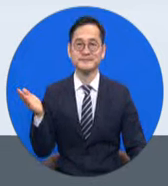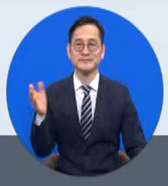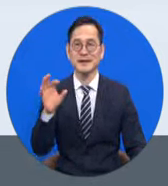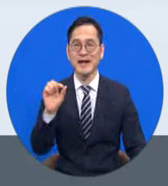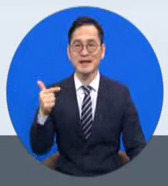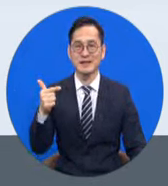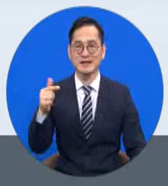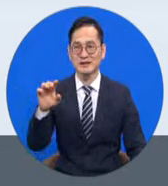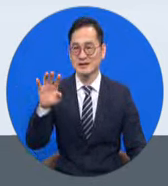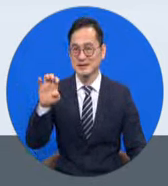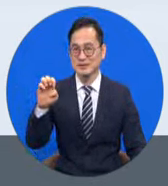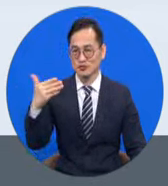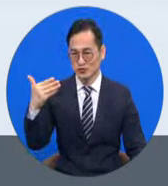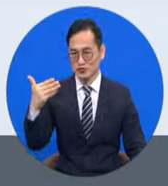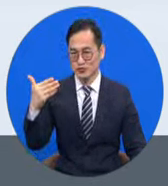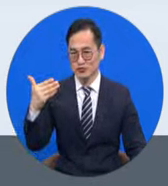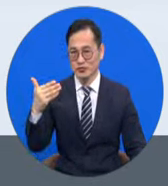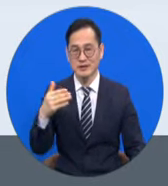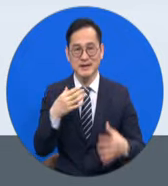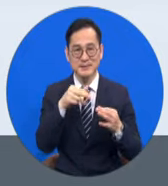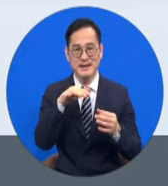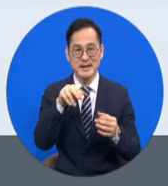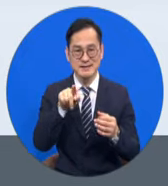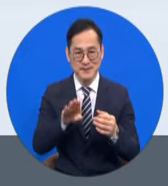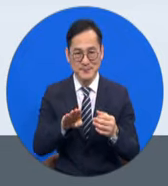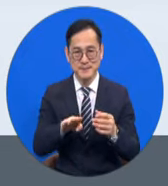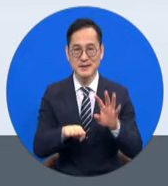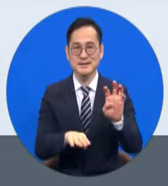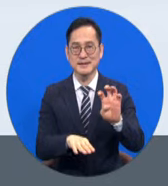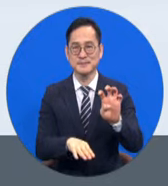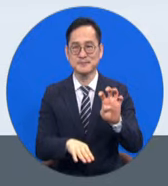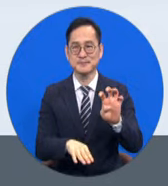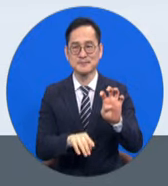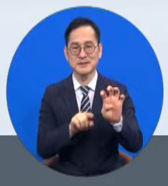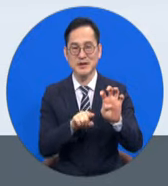안기룡 후보가 49%, 김재섭 후보가